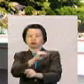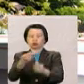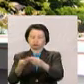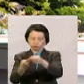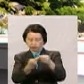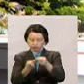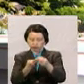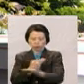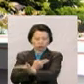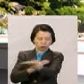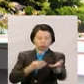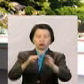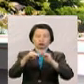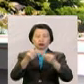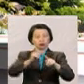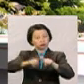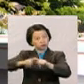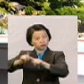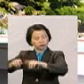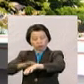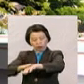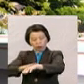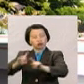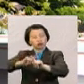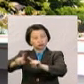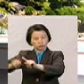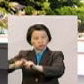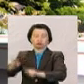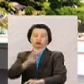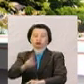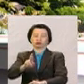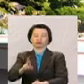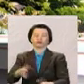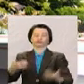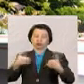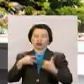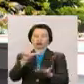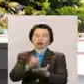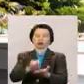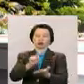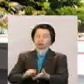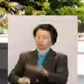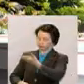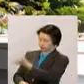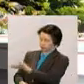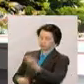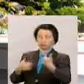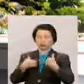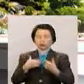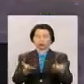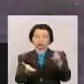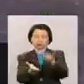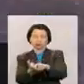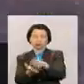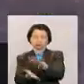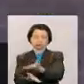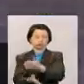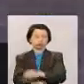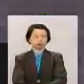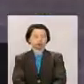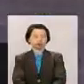kesepaduan di kalangan masyarakat berbilang kaum dan agama. Wartawan Irfan Zainaldin ada laporannya.